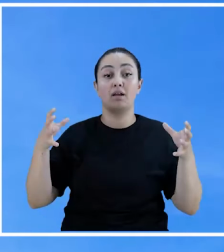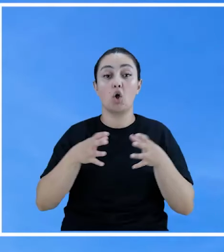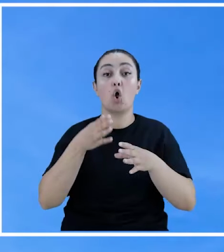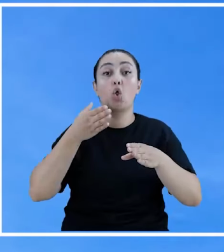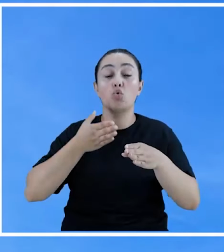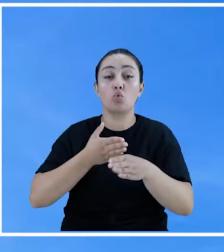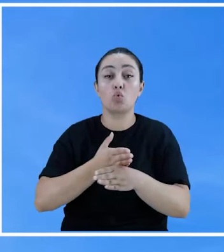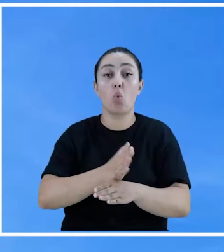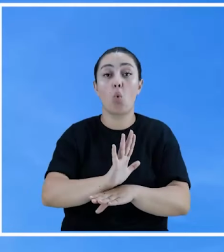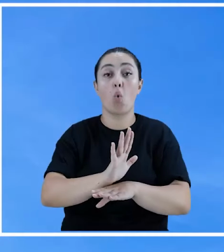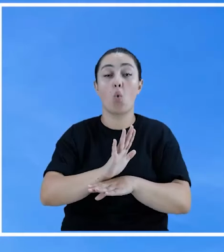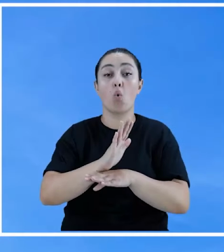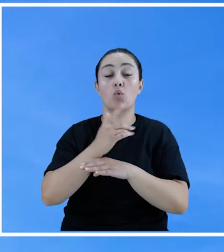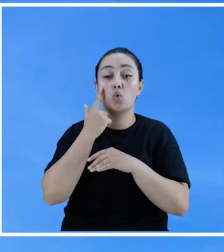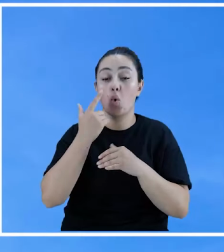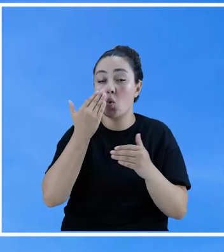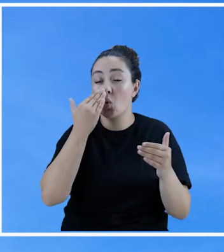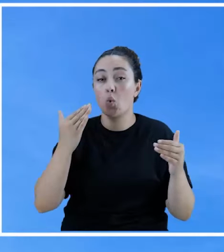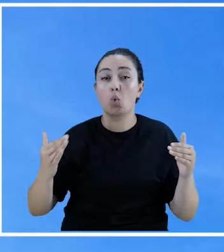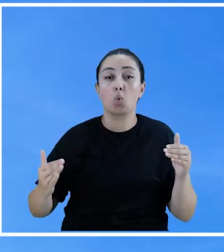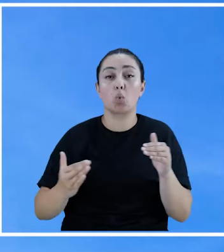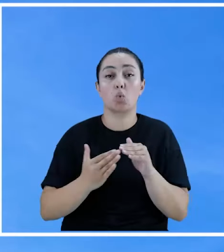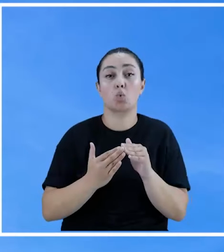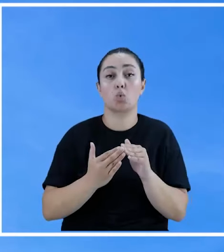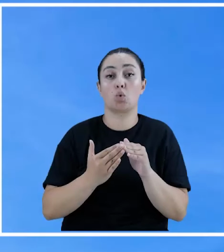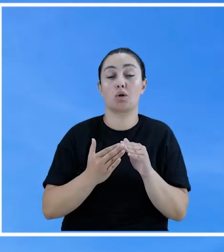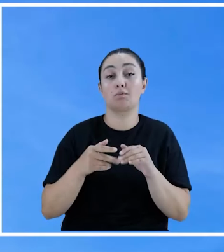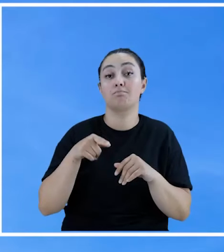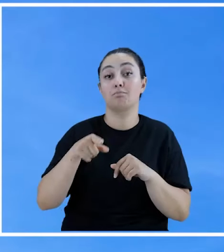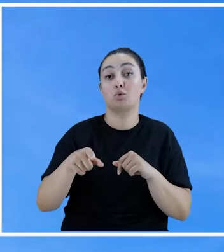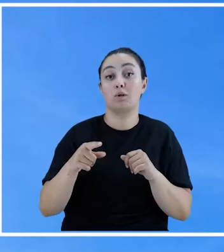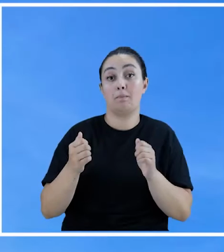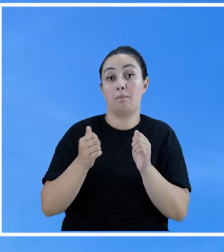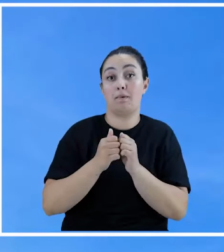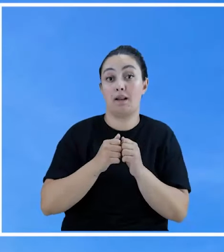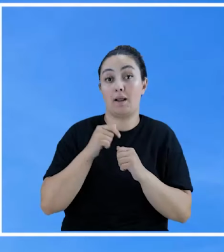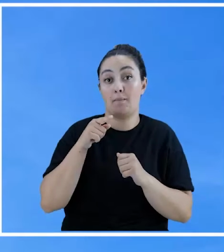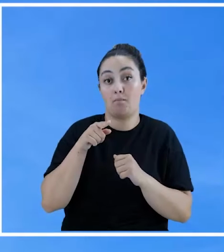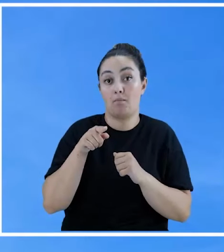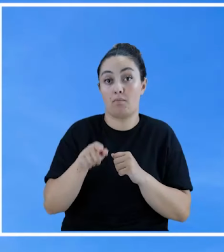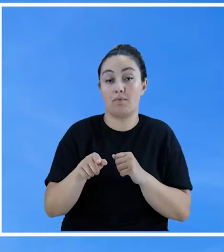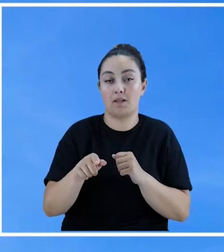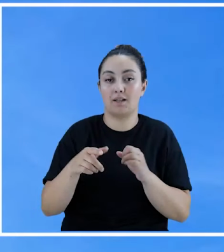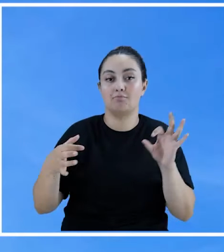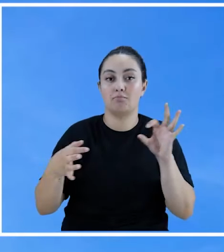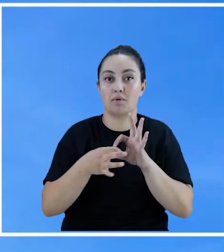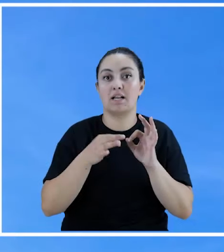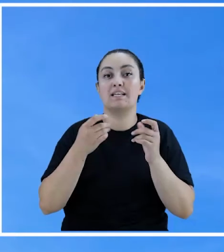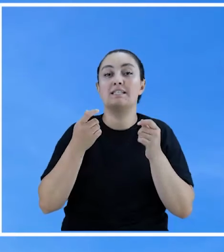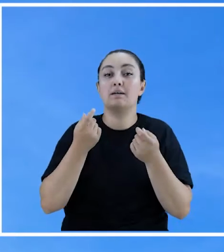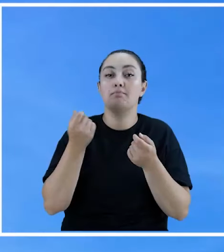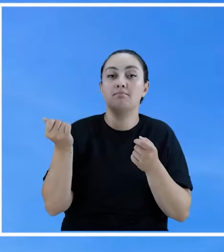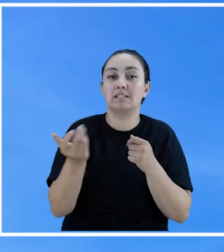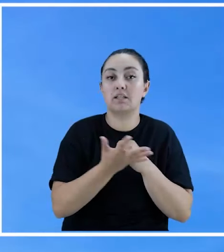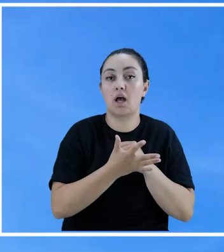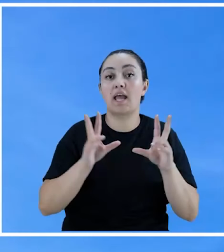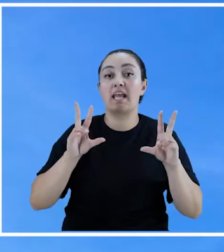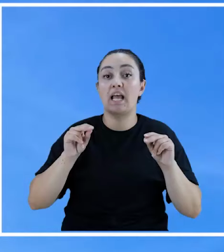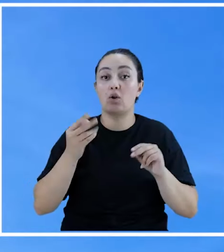doğru karakterize edebilecek bir yaklaşım yapmalıyız. Yani sondaj sayımız yeterli